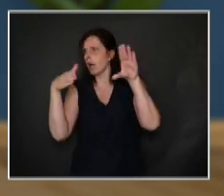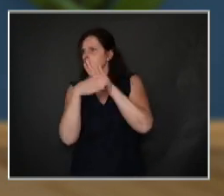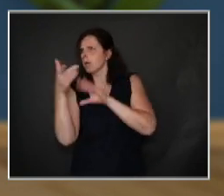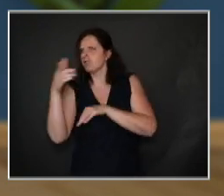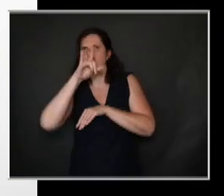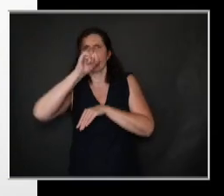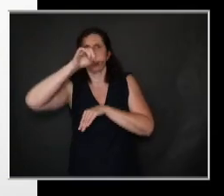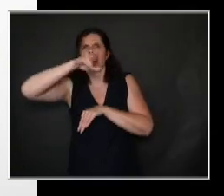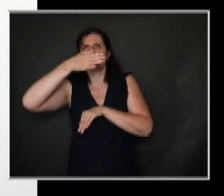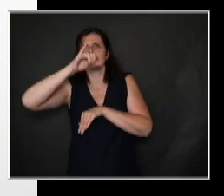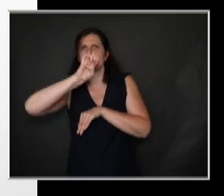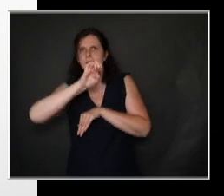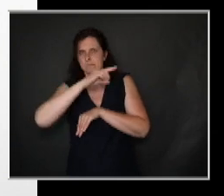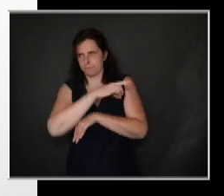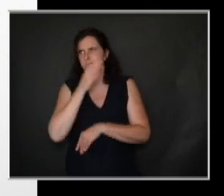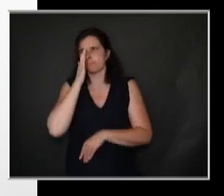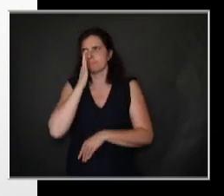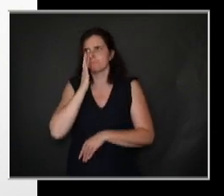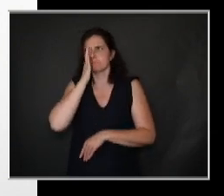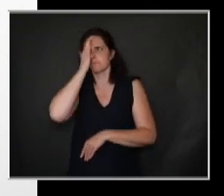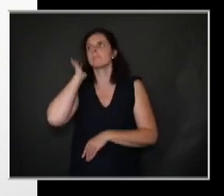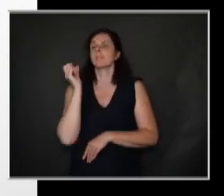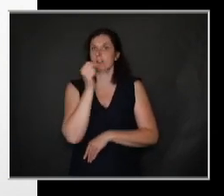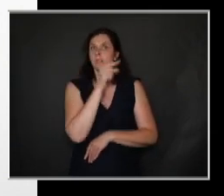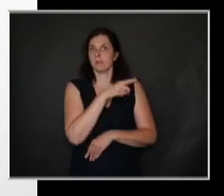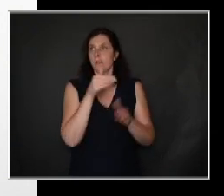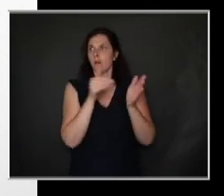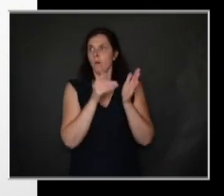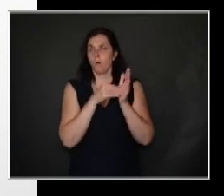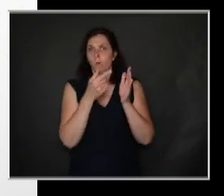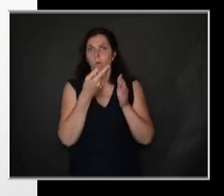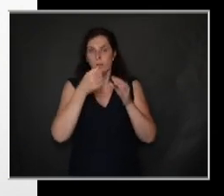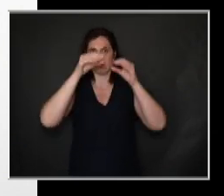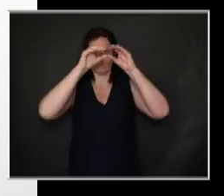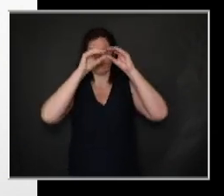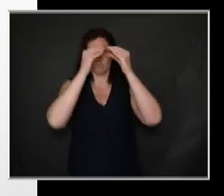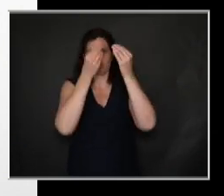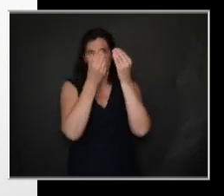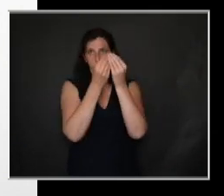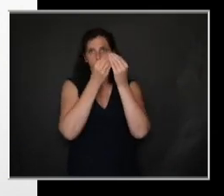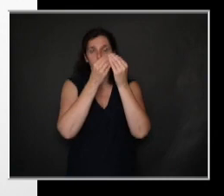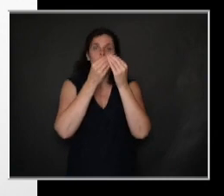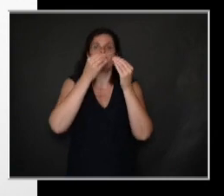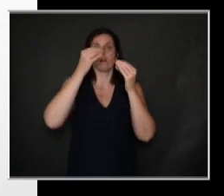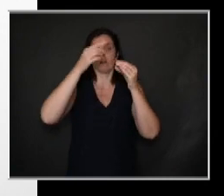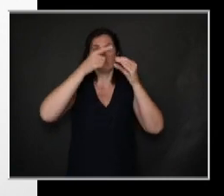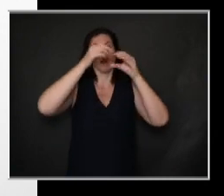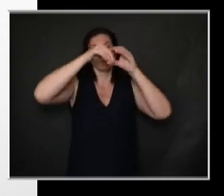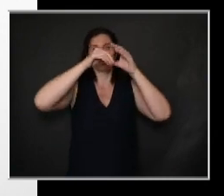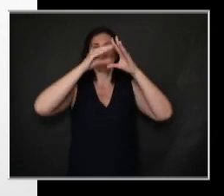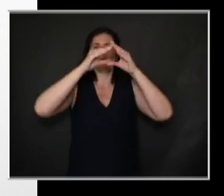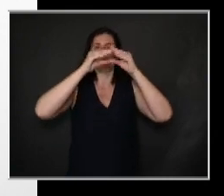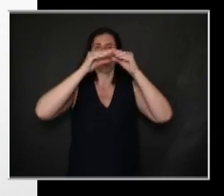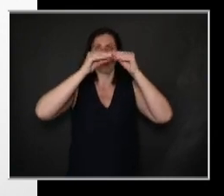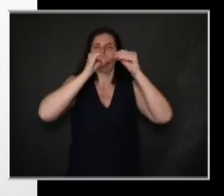discale. Ici, c'est encore une fois ce nucleus pulposus qui s'est déshydraté, qui s'est abîmé, qui